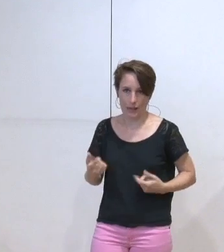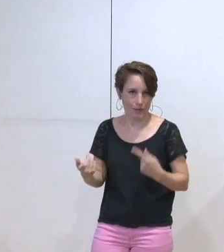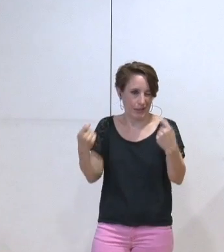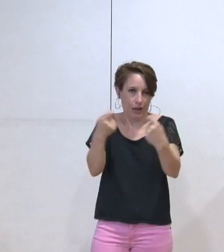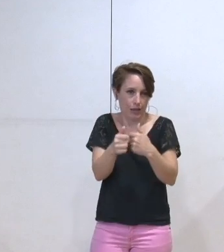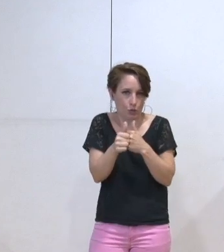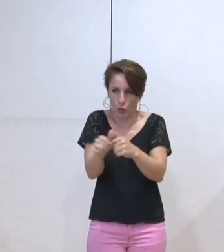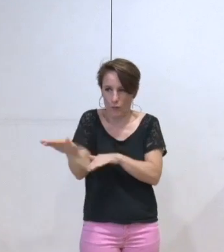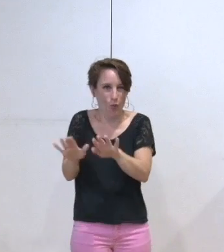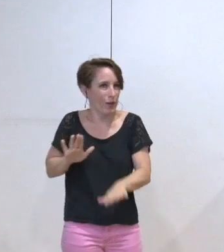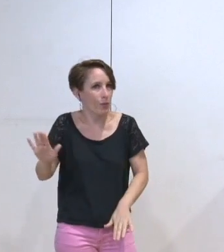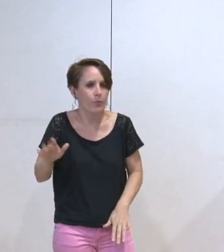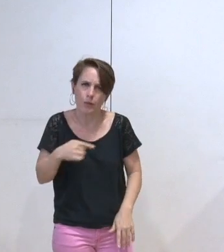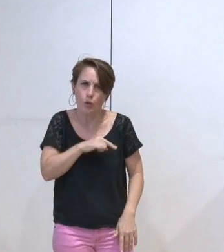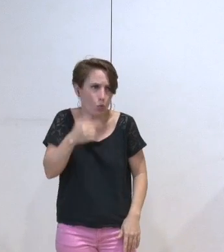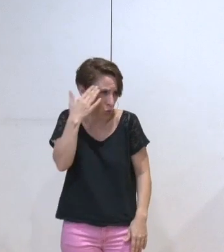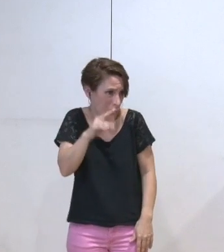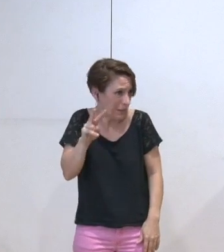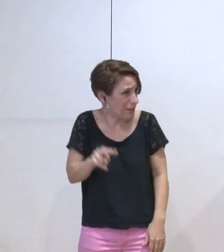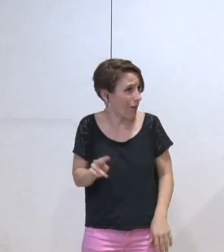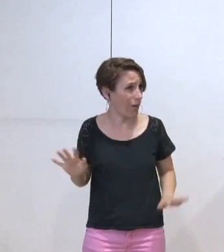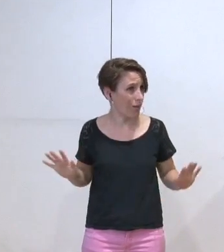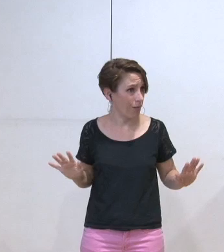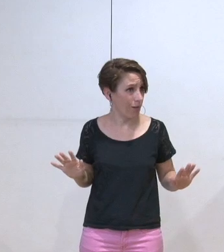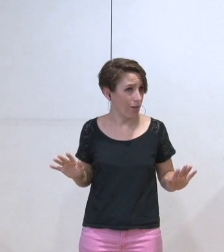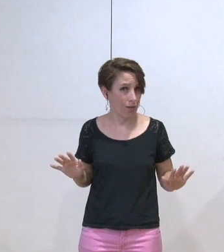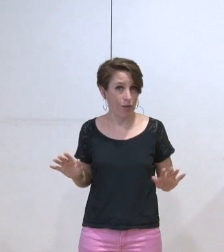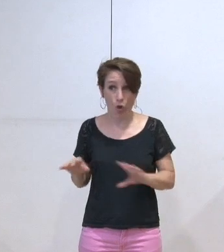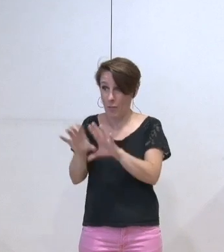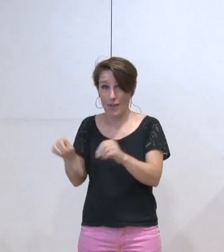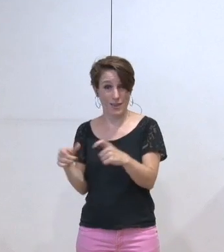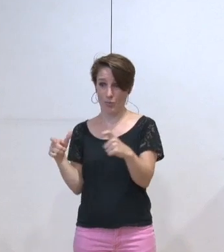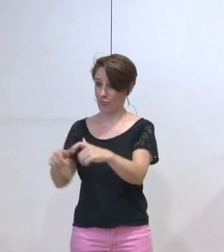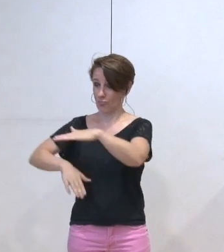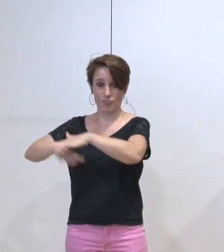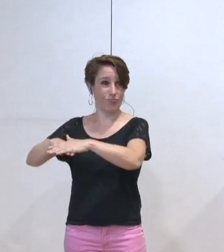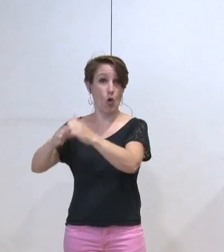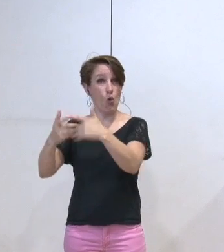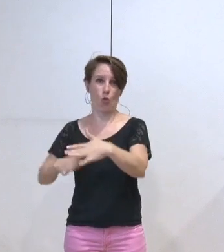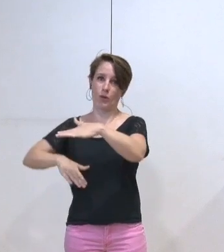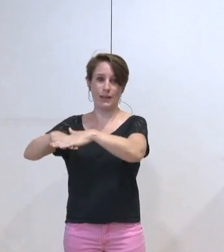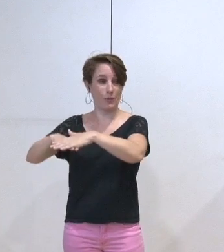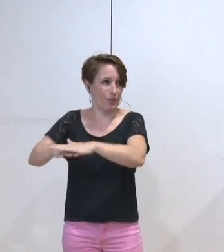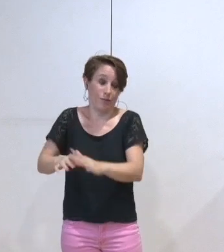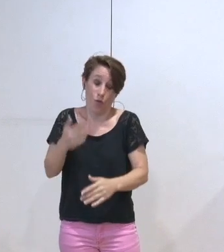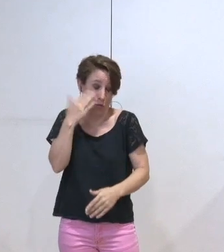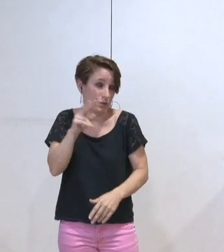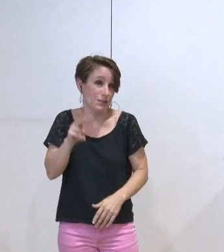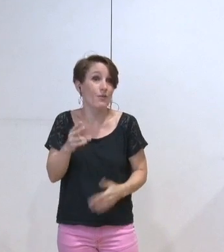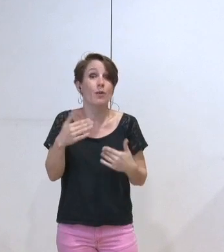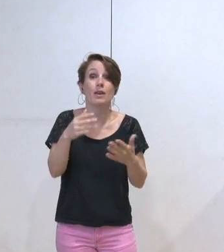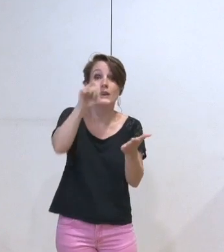av nous assumonsin d'avoir modifié le niveau d'intervention pour autant dans le centre-ville comme à la